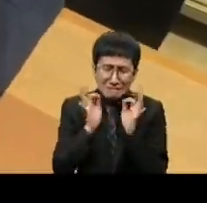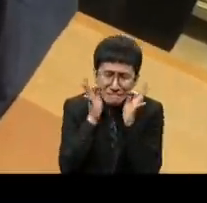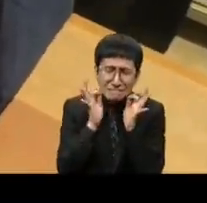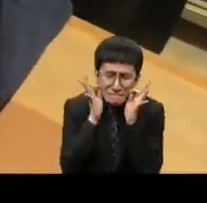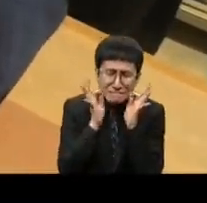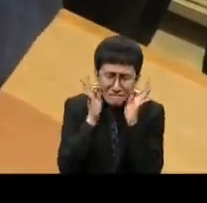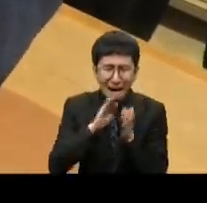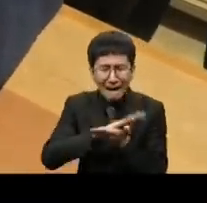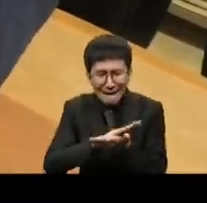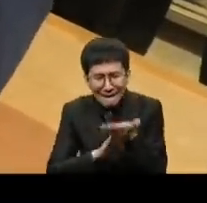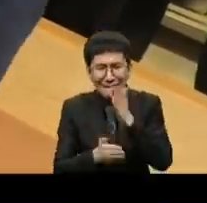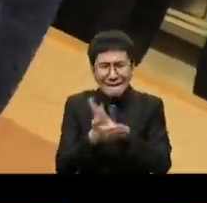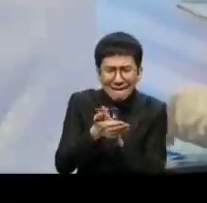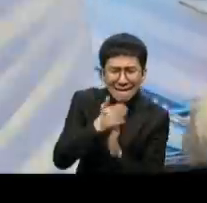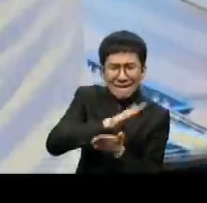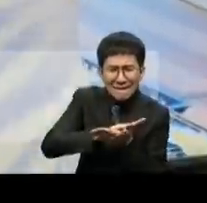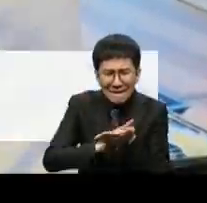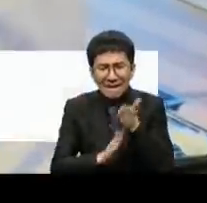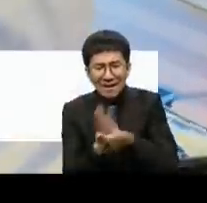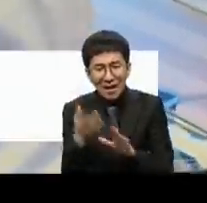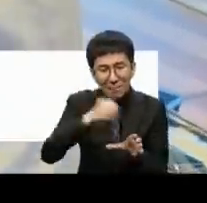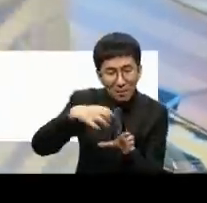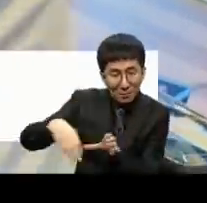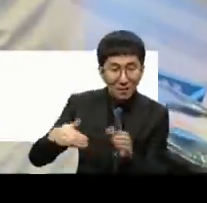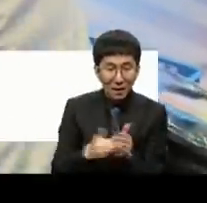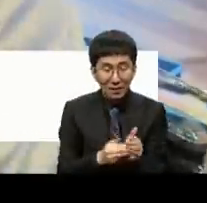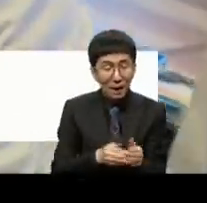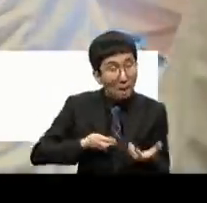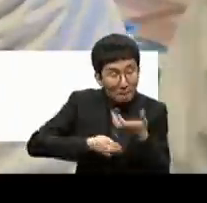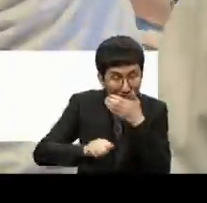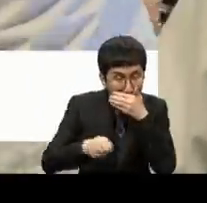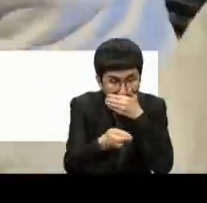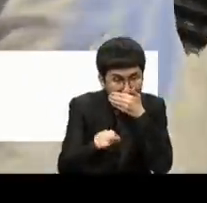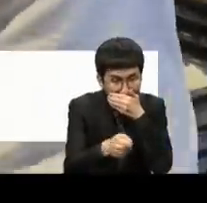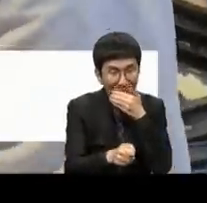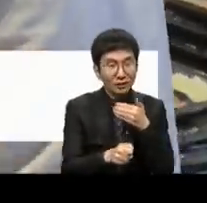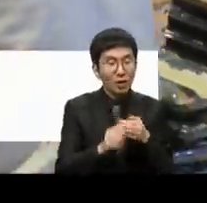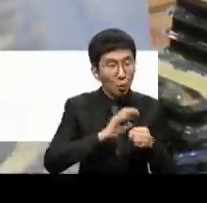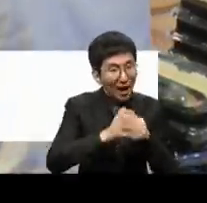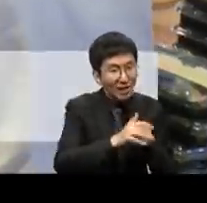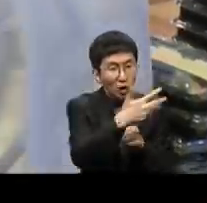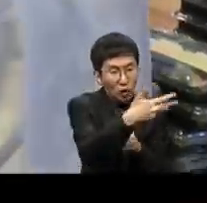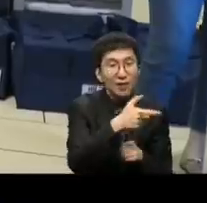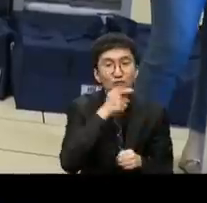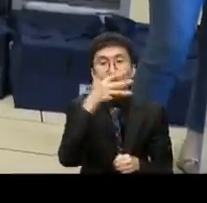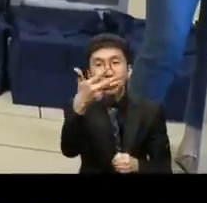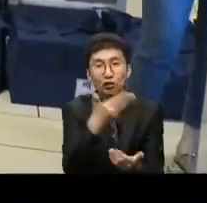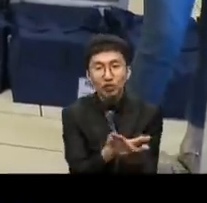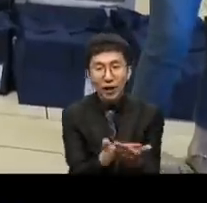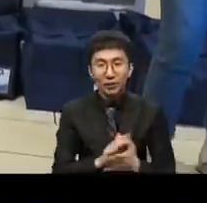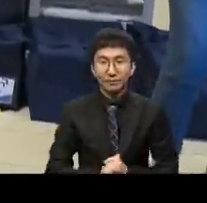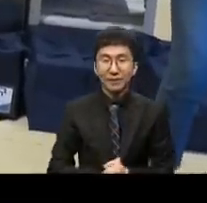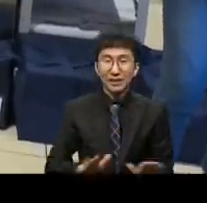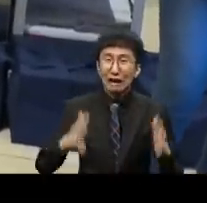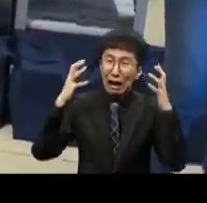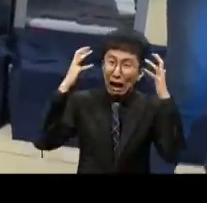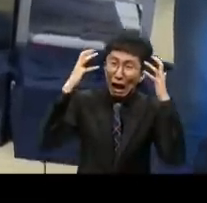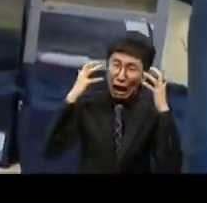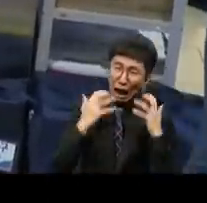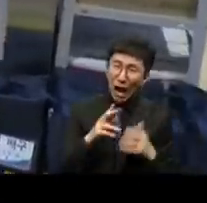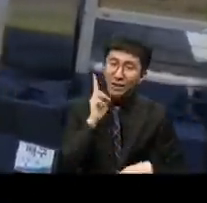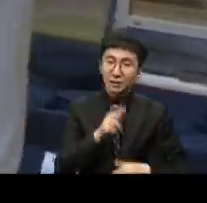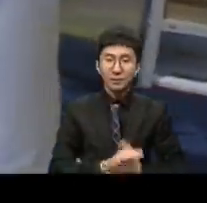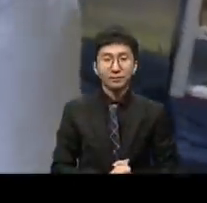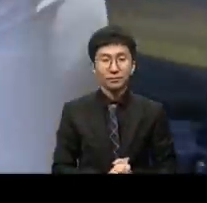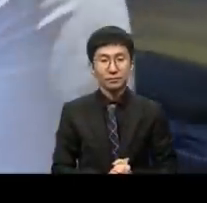종목별로 박스에 담깁니다. 회식 과일 8개 하고 음료수 8개 주세요. 이곳 날씨가 워낙 무덥기